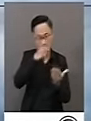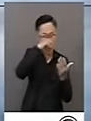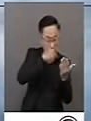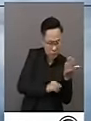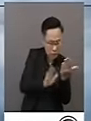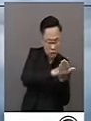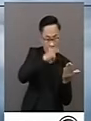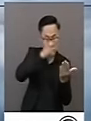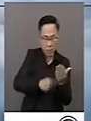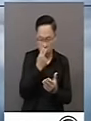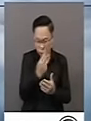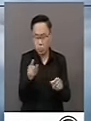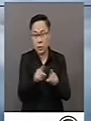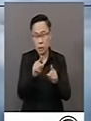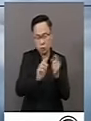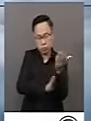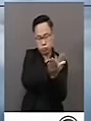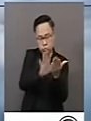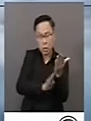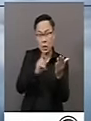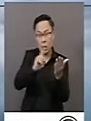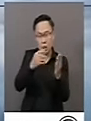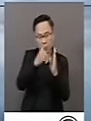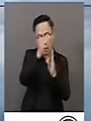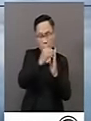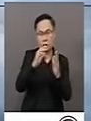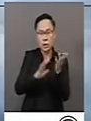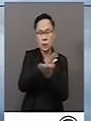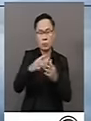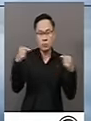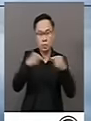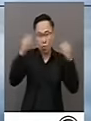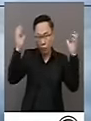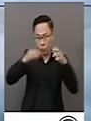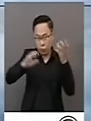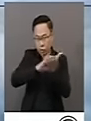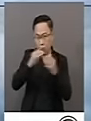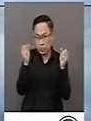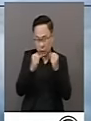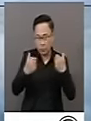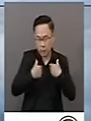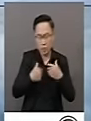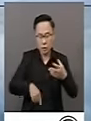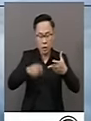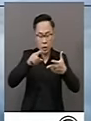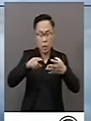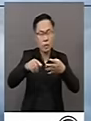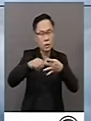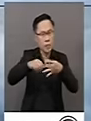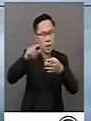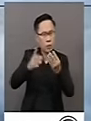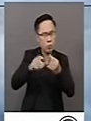ครับแม้ว่าหลายพื้นที่ทางบริเวณของประเทศไทยตอนบนจะเผชิญกับฝนตั้งแต่เมื่อวานที่ผ่านมานะครับในขณะที่ช่วงปลายสัปดาห์ครับจะได้รับ